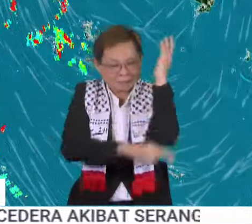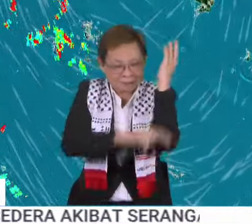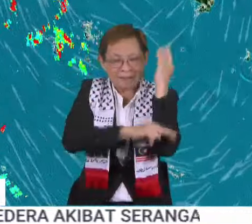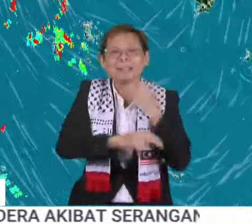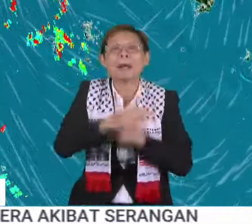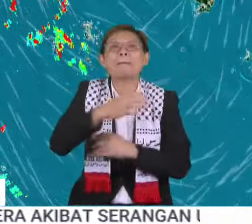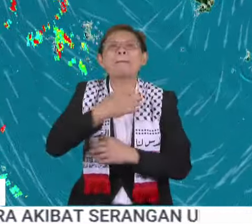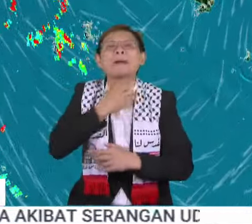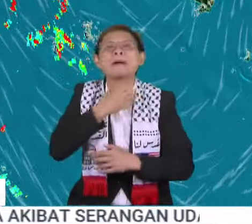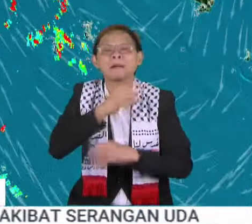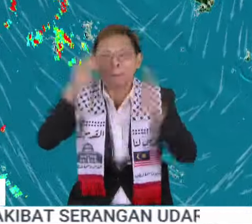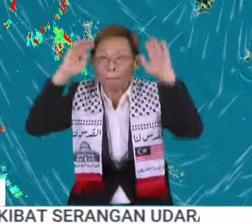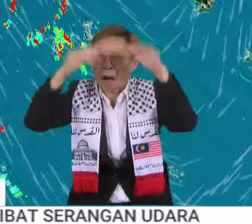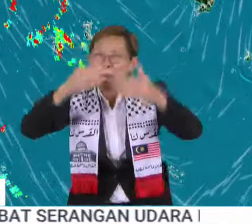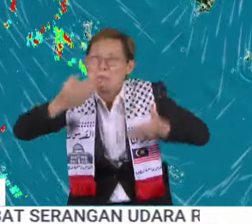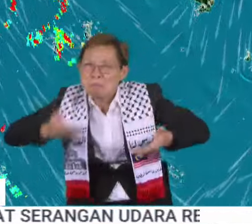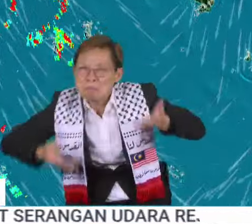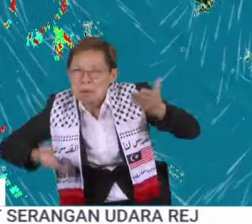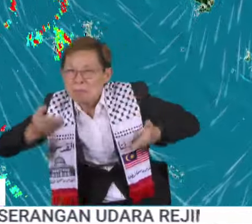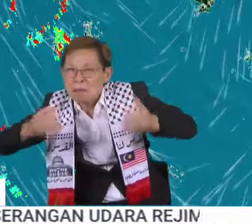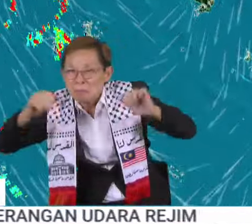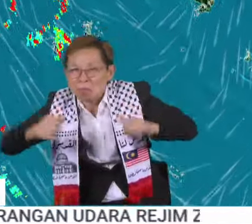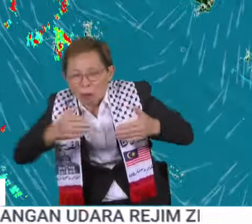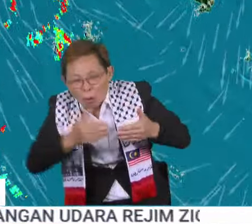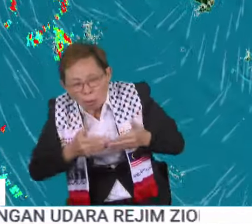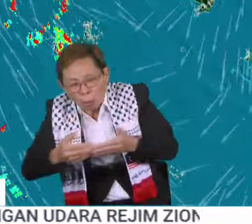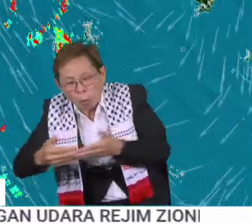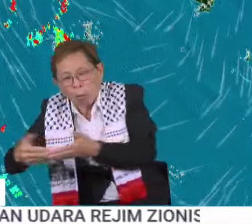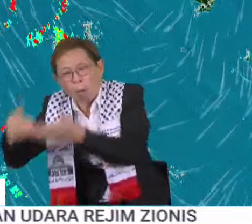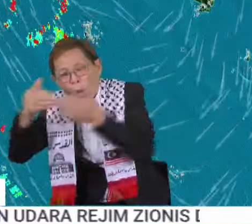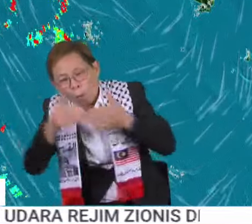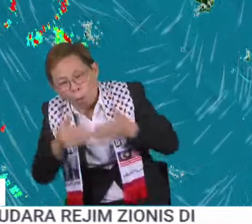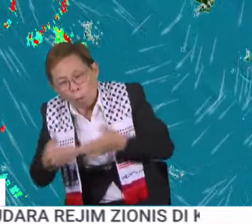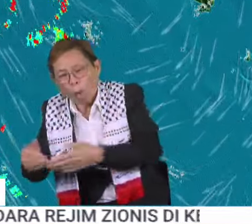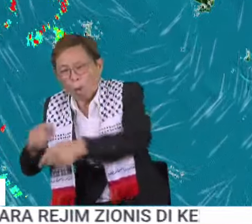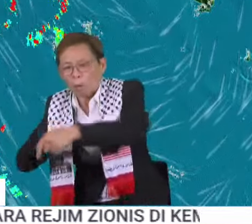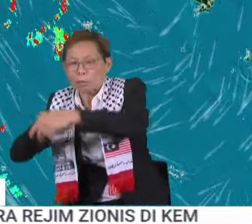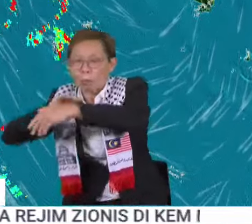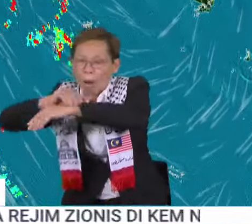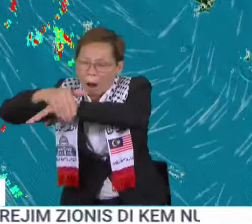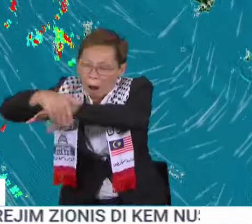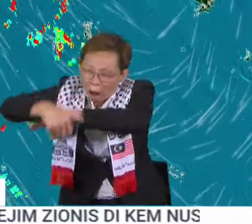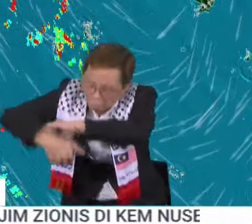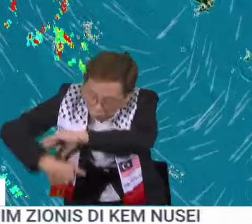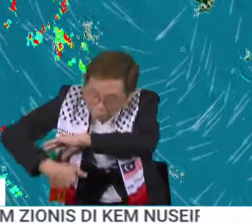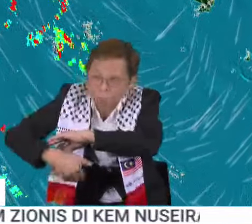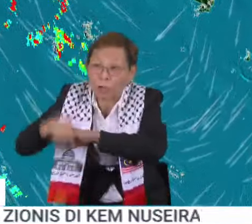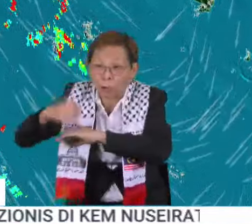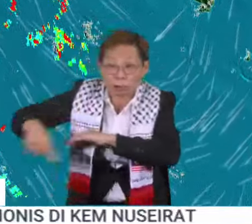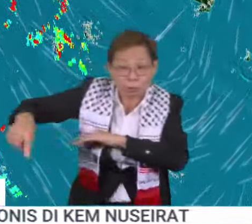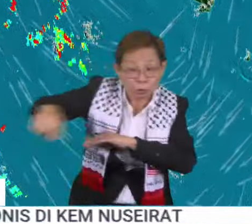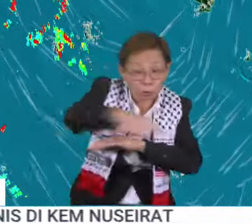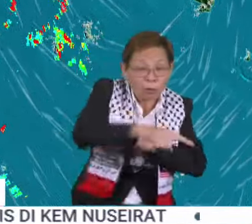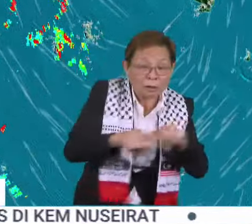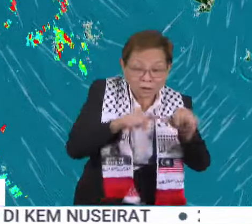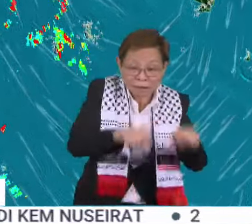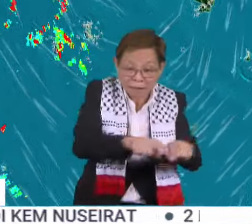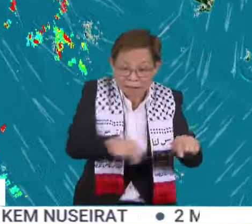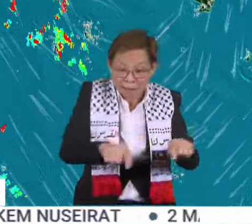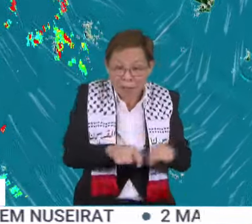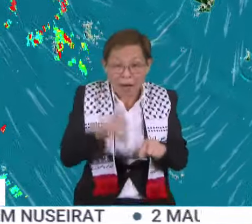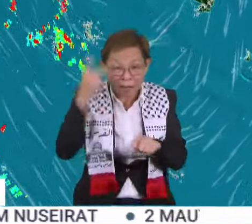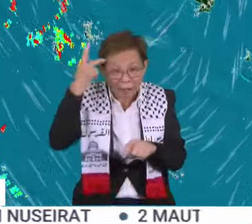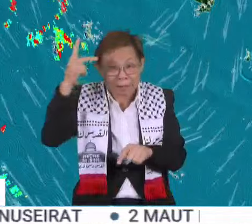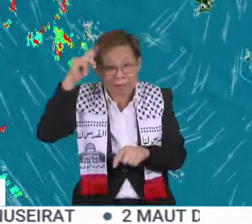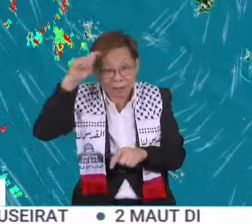Perak dan juga Pahang dijangka mampu untuk berterusan sehinggalah ke waktu tengah malam nanti. Oleh itu, orang ramai di sekitar kawasan berkenaan